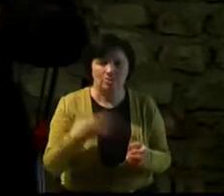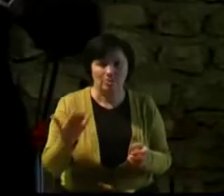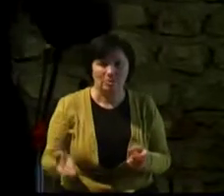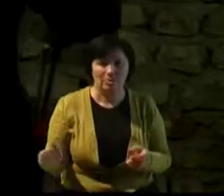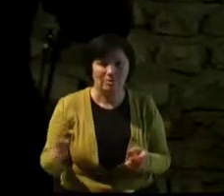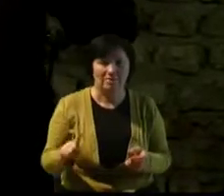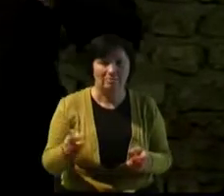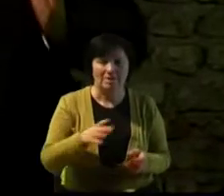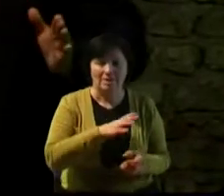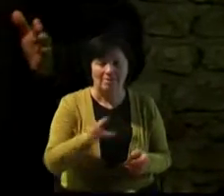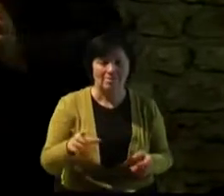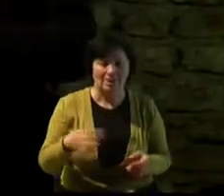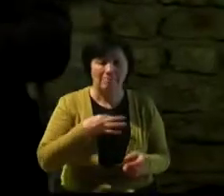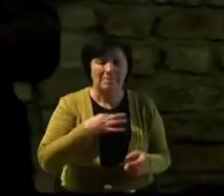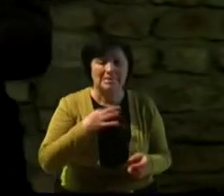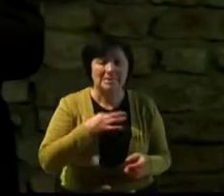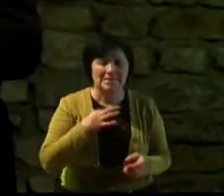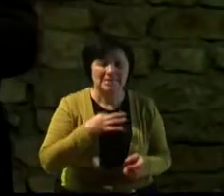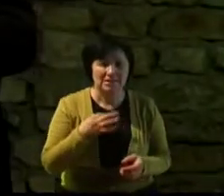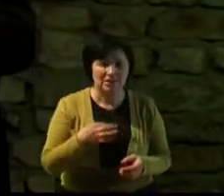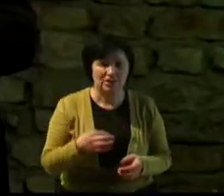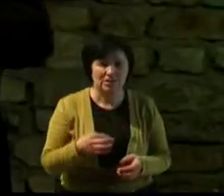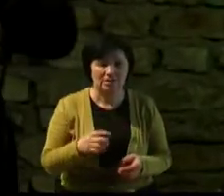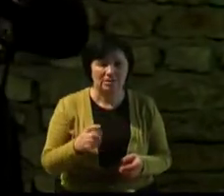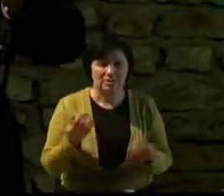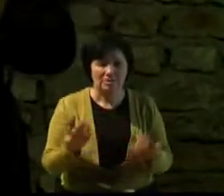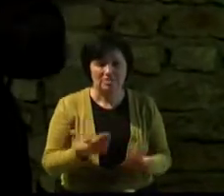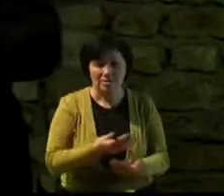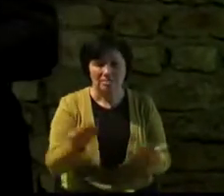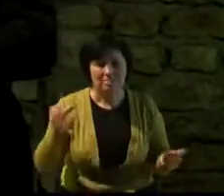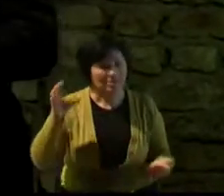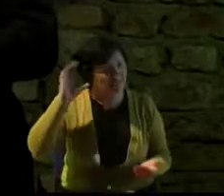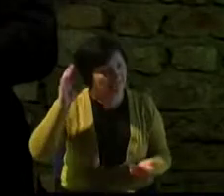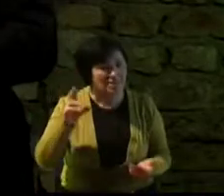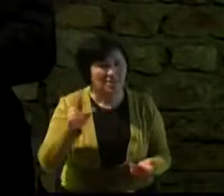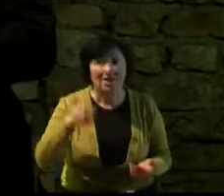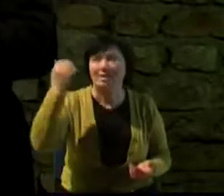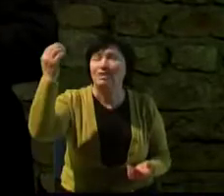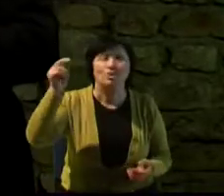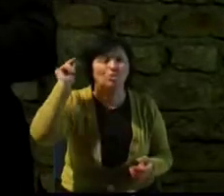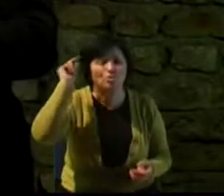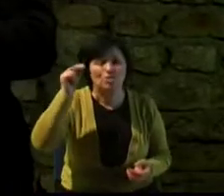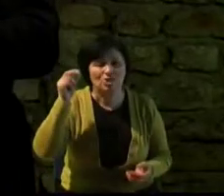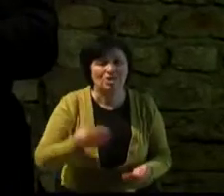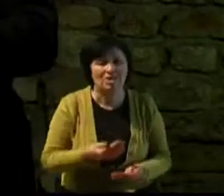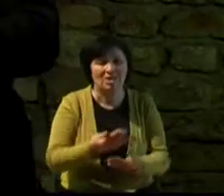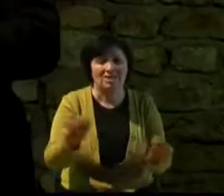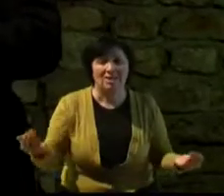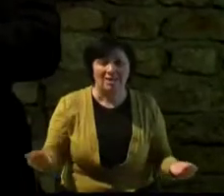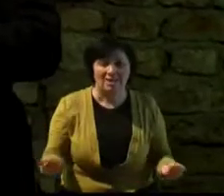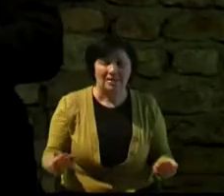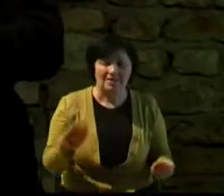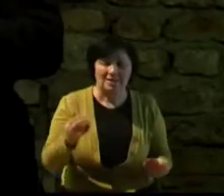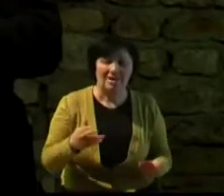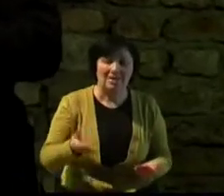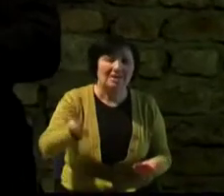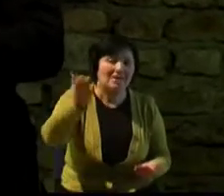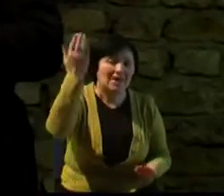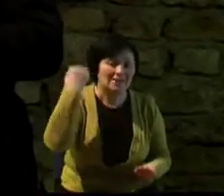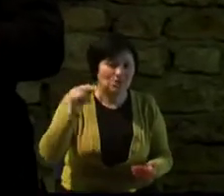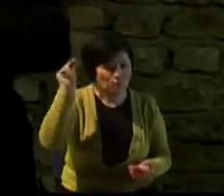зло или грех и никогда не искушает человека грехом. Итак, мы будем молиться, мы будем соглашаться молиться вместе. Мы